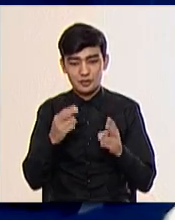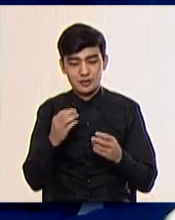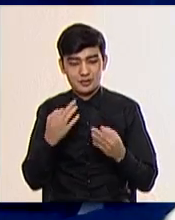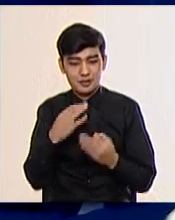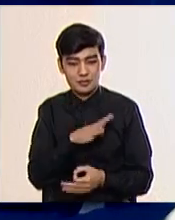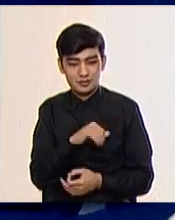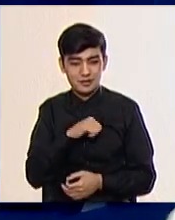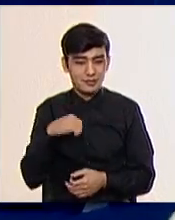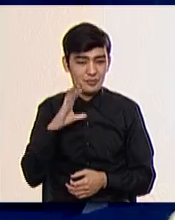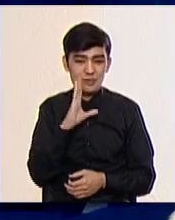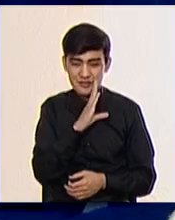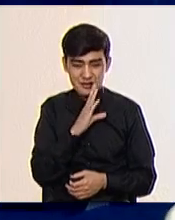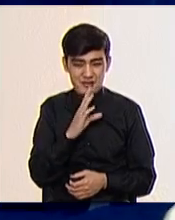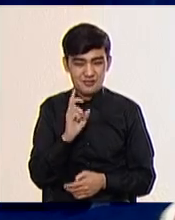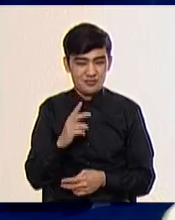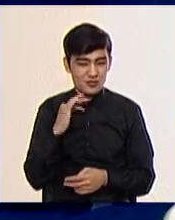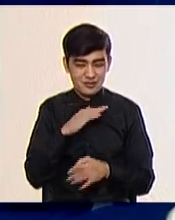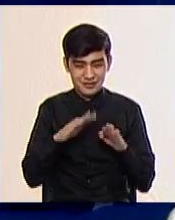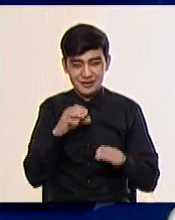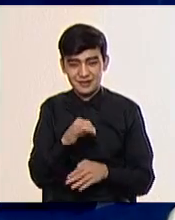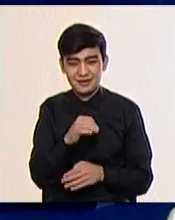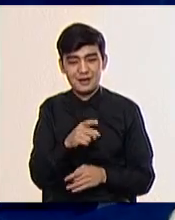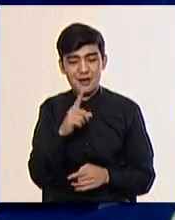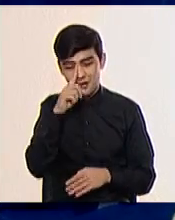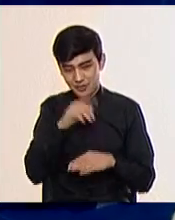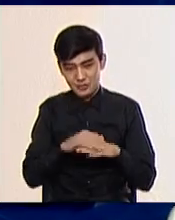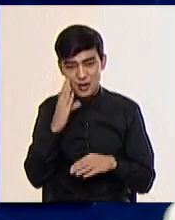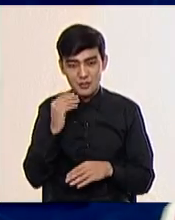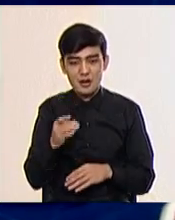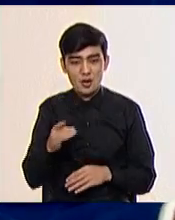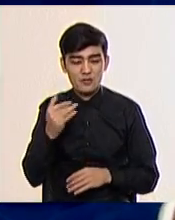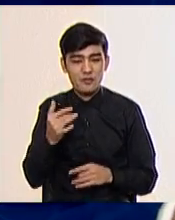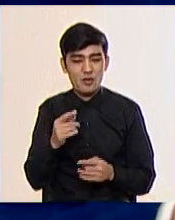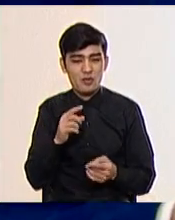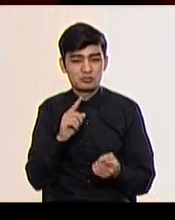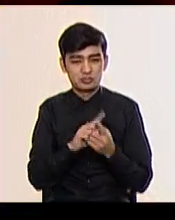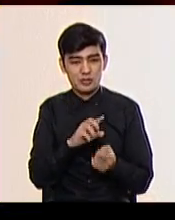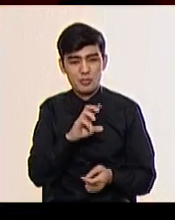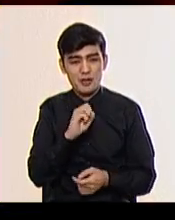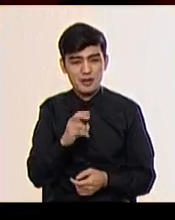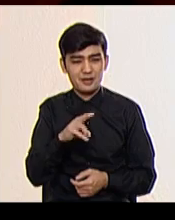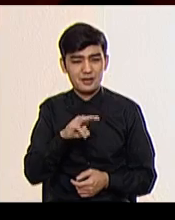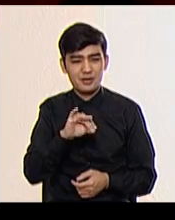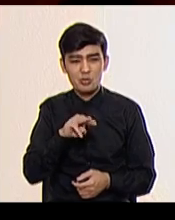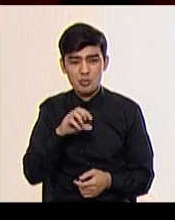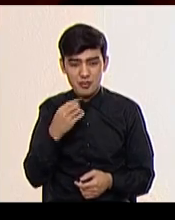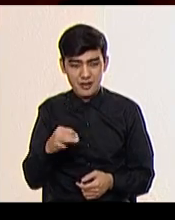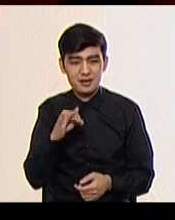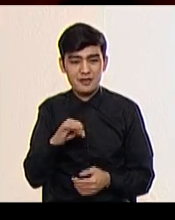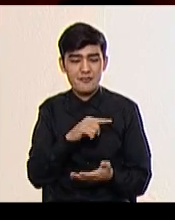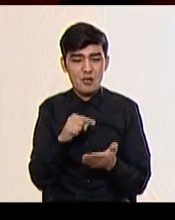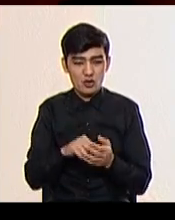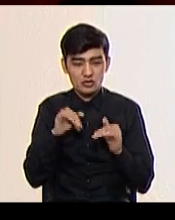Рассказала нам сама многодетная мать, к ней приходил аким Алматинского района Бектимбай Есполов. Но вопрос так и